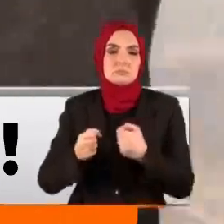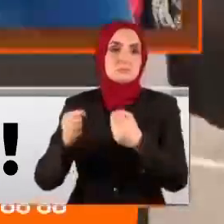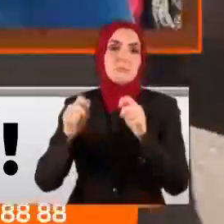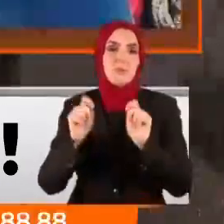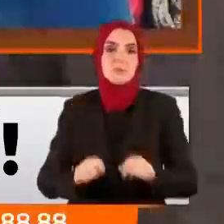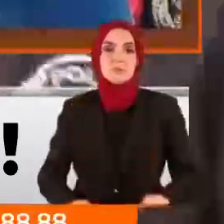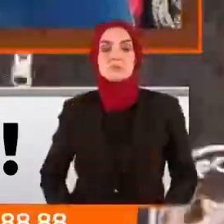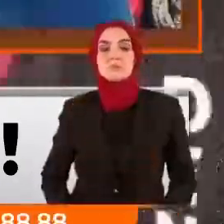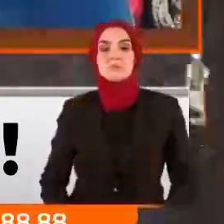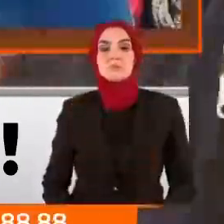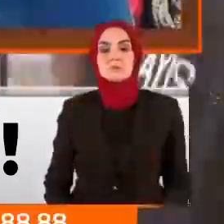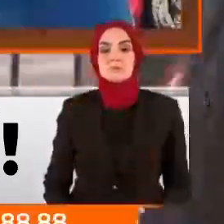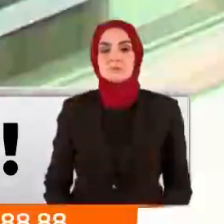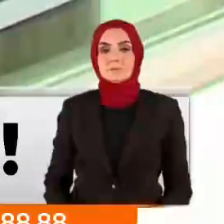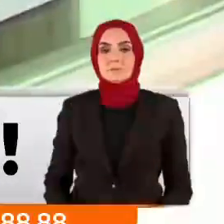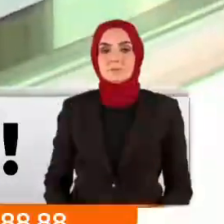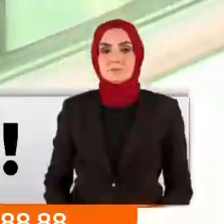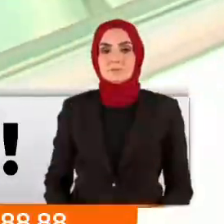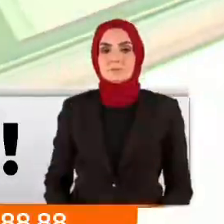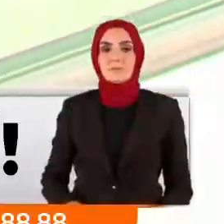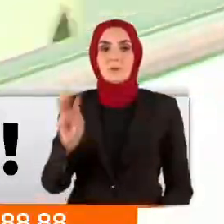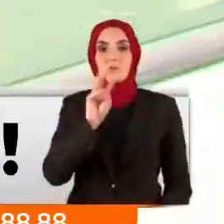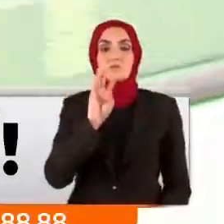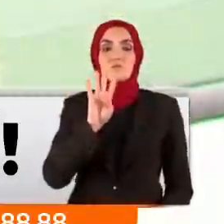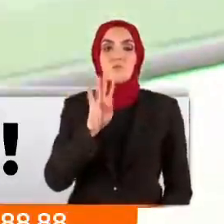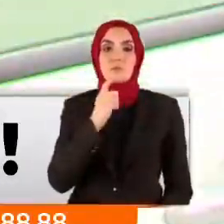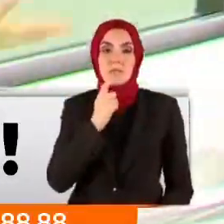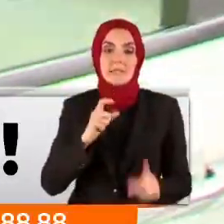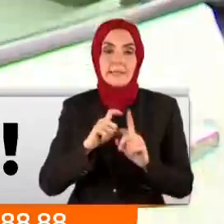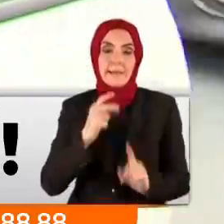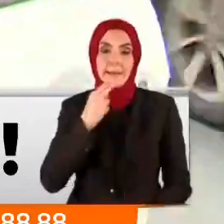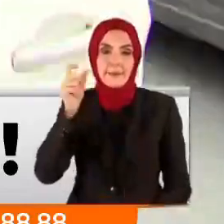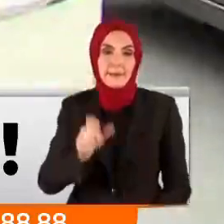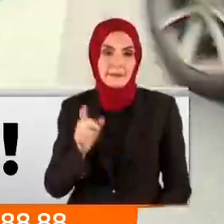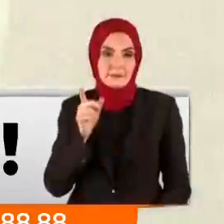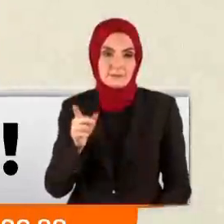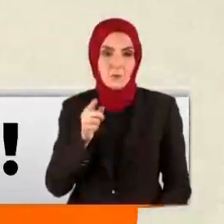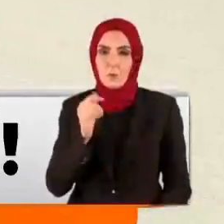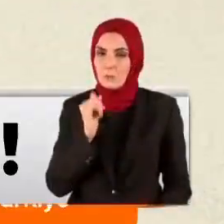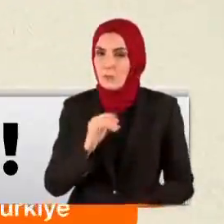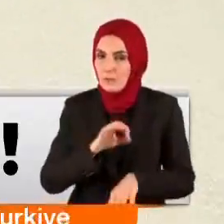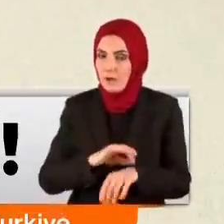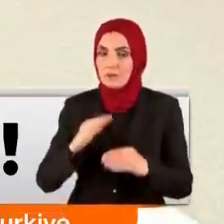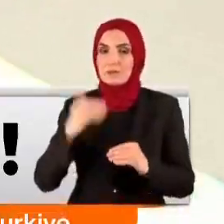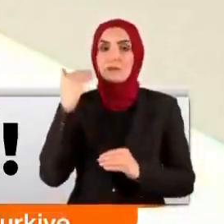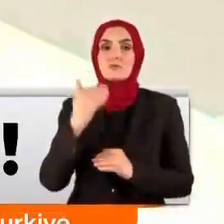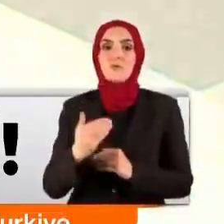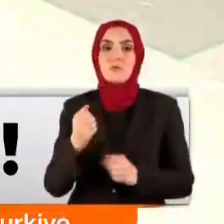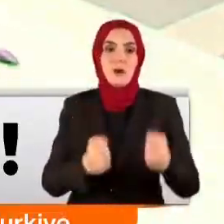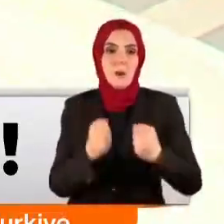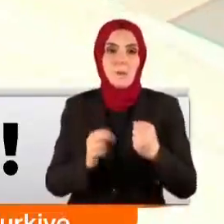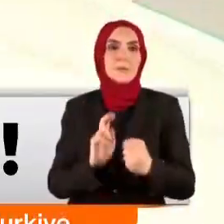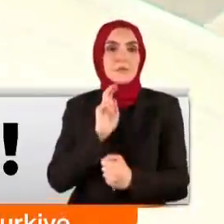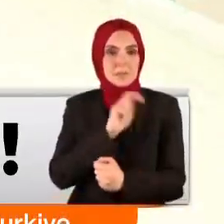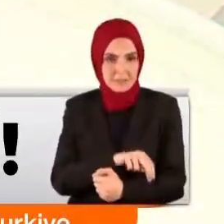Bilerek mi çarptınız efendim? 34 yaşındaki Dilek Kuşçu o vahşet anların ardından otomobilden indi